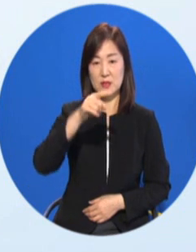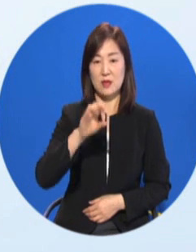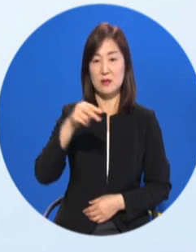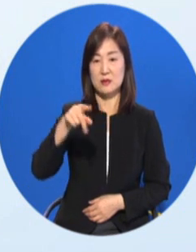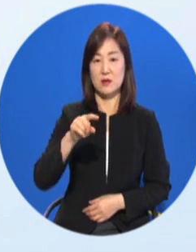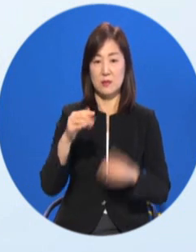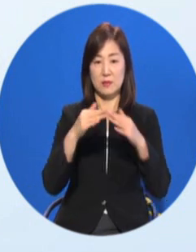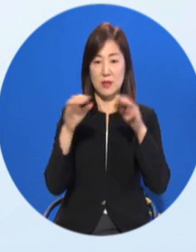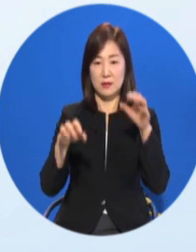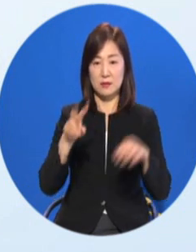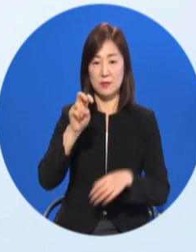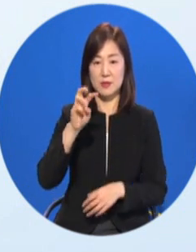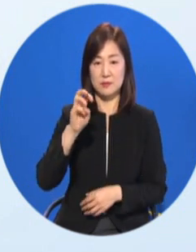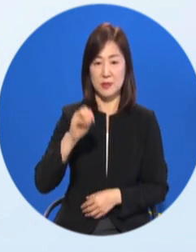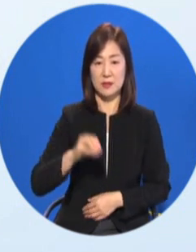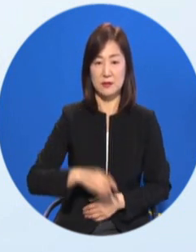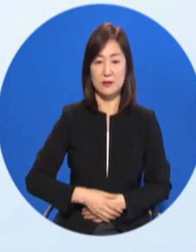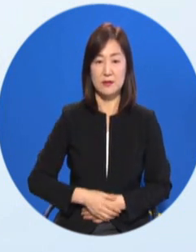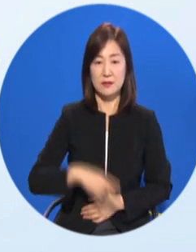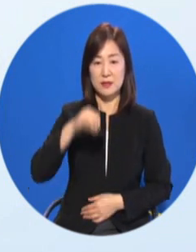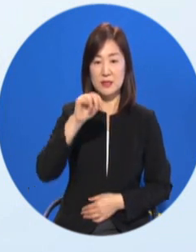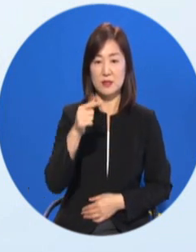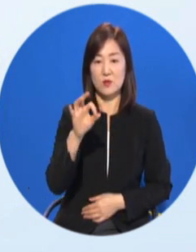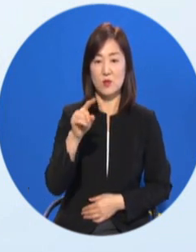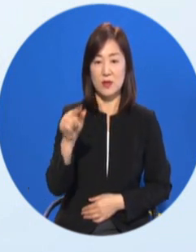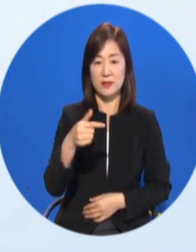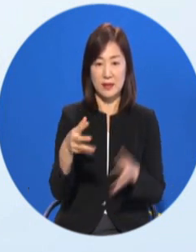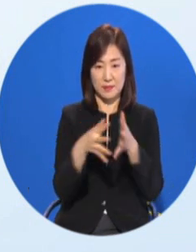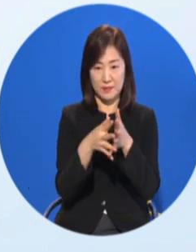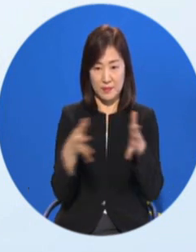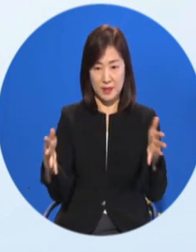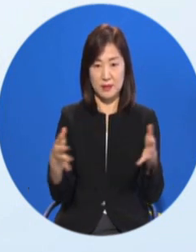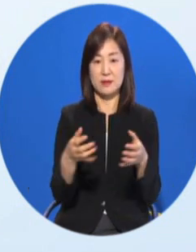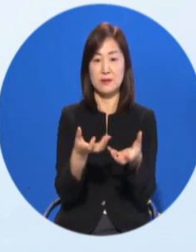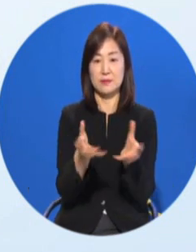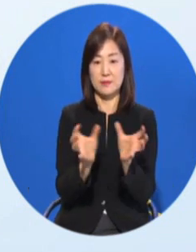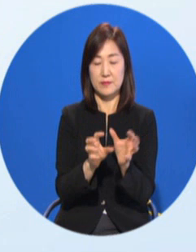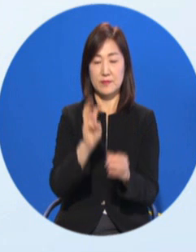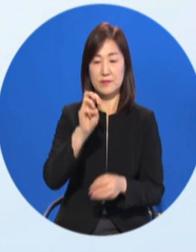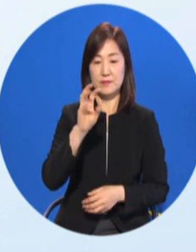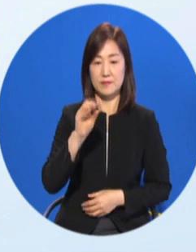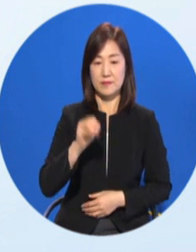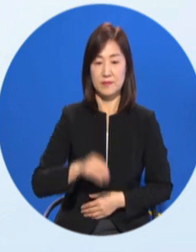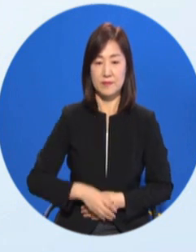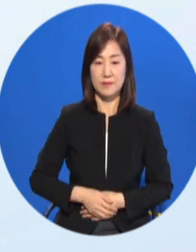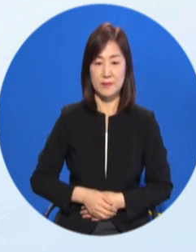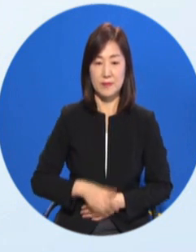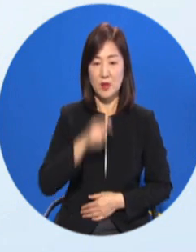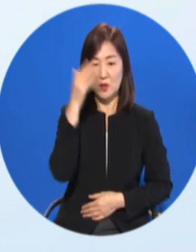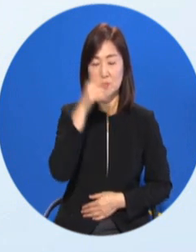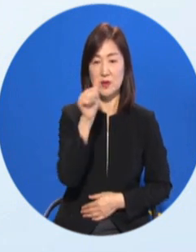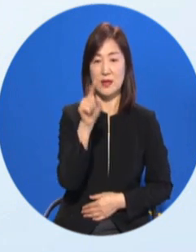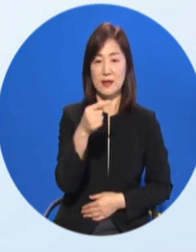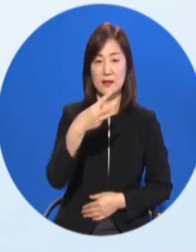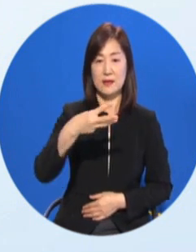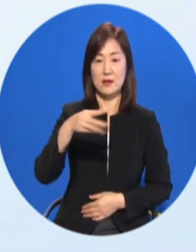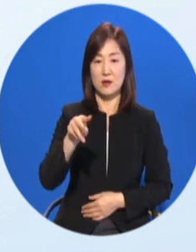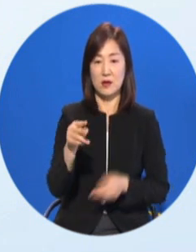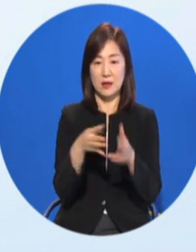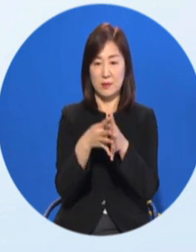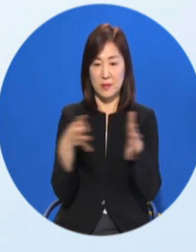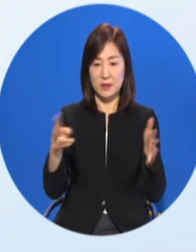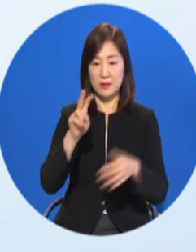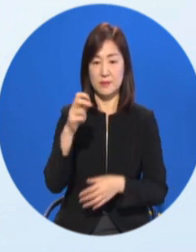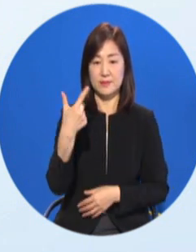30만원 둔덕동 신원 a 시스 아파트 주민 및 관리사무소 직원 30만원 하려 아파트 13 통